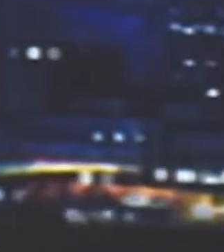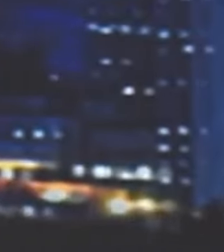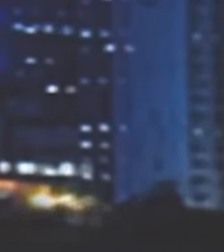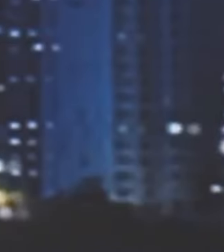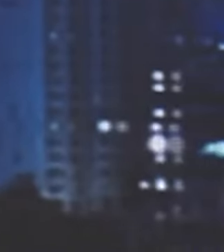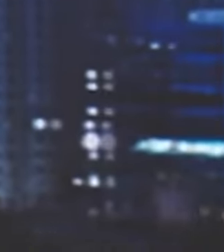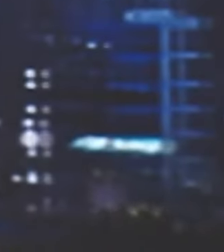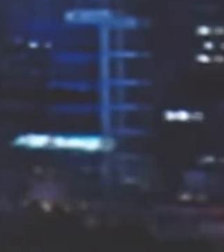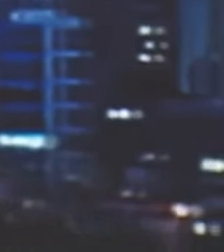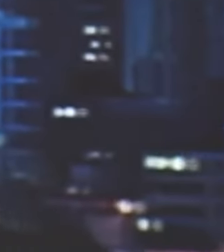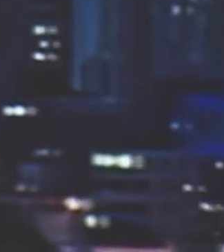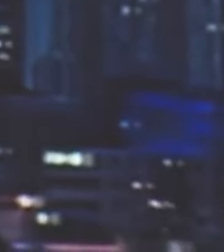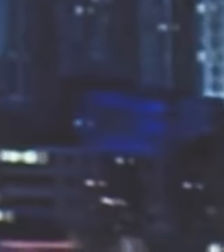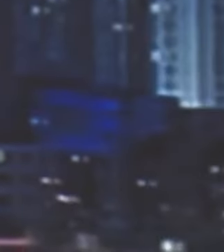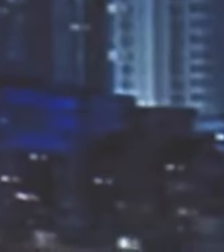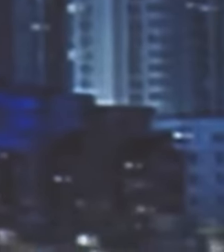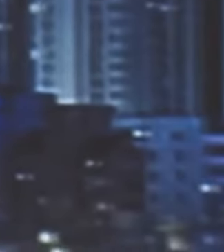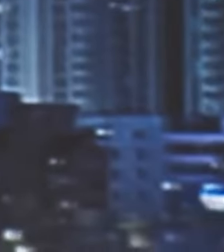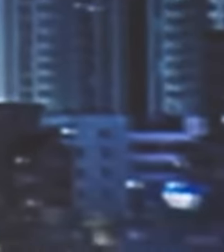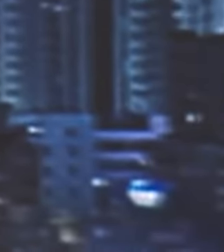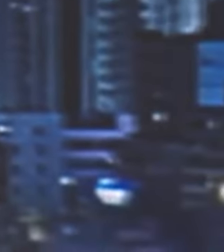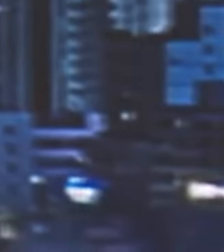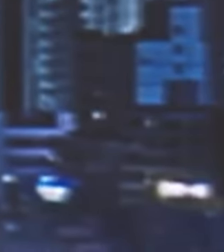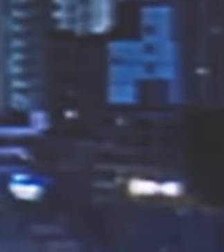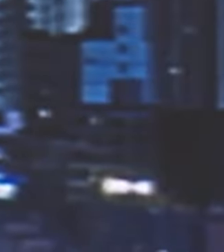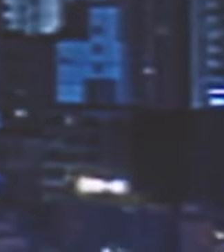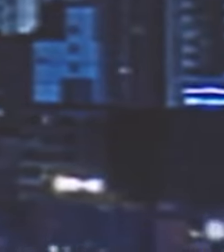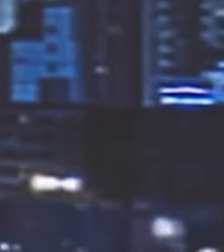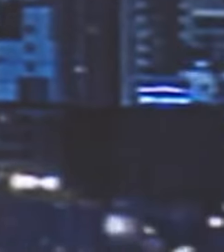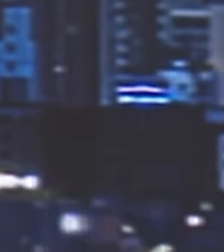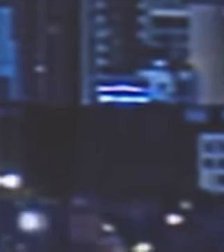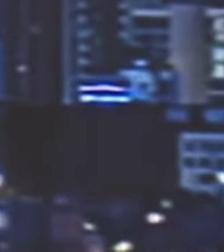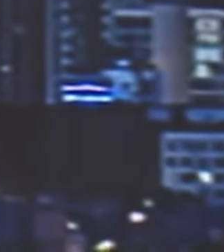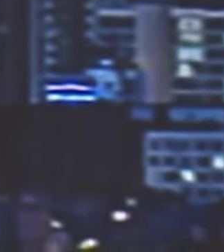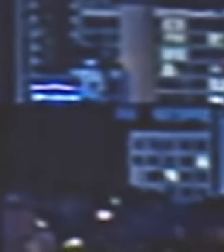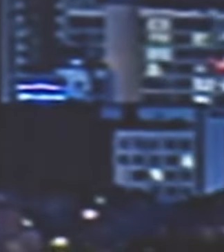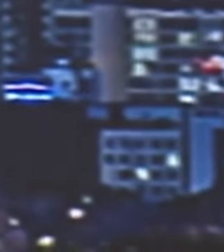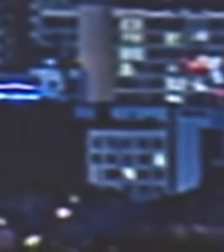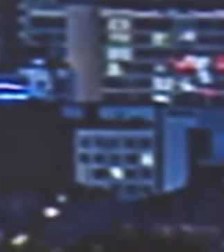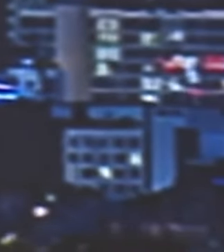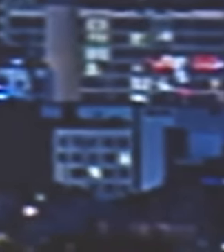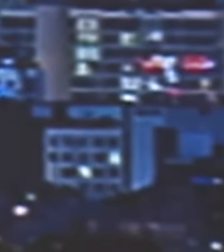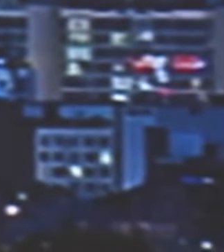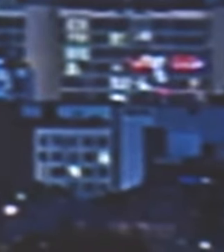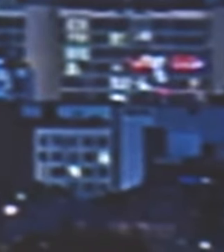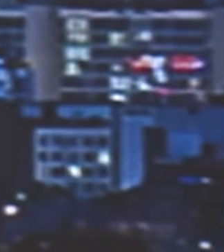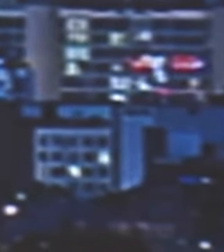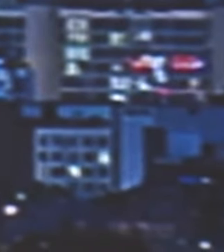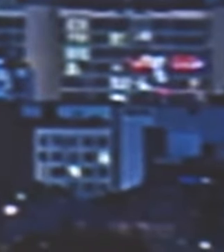JTBC 뉴스를 시청해 주신 여러분 고맙습니다. 저희는 저녁 6시 50분 뉴스룸에서 뵙겠습니다.